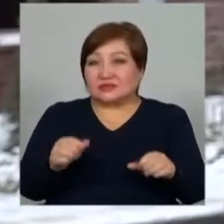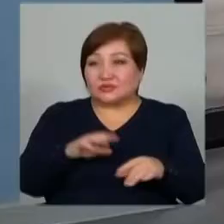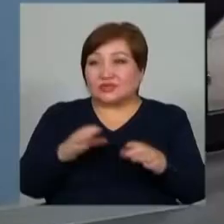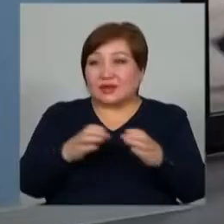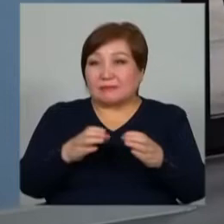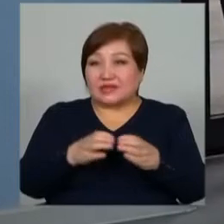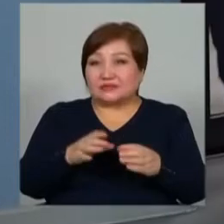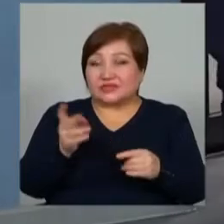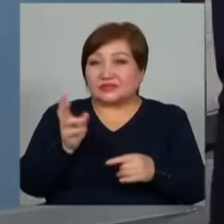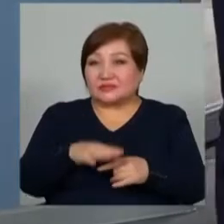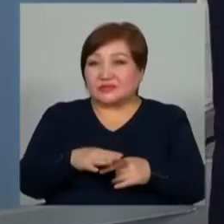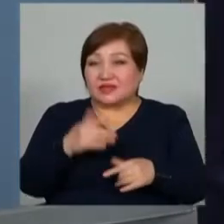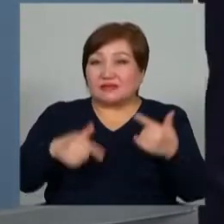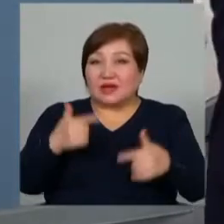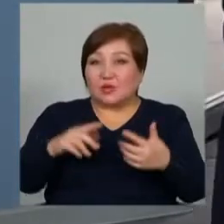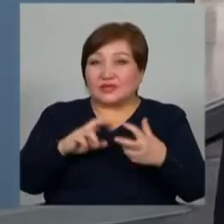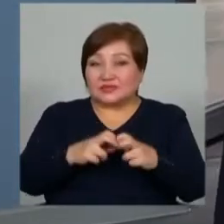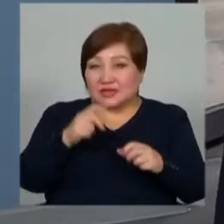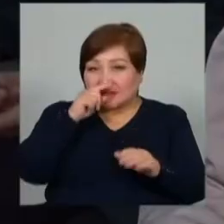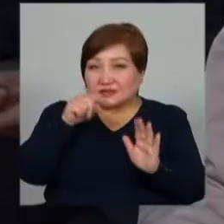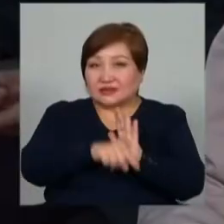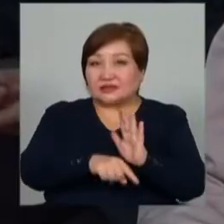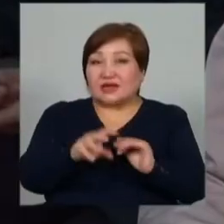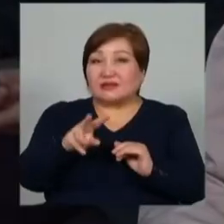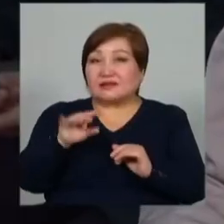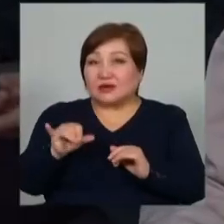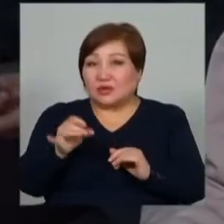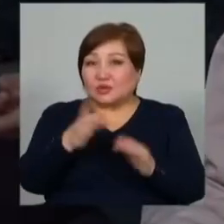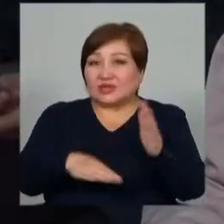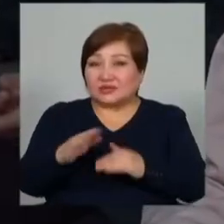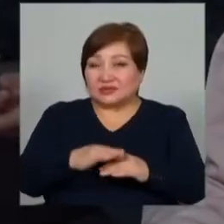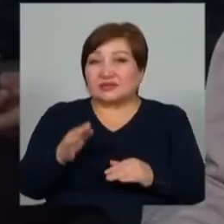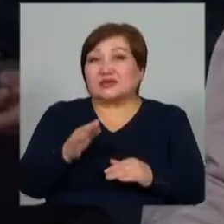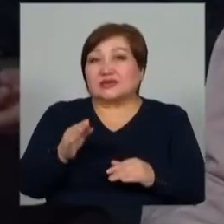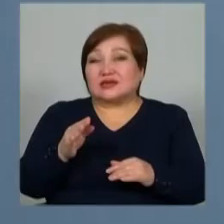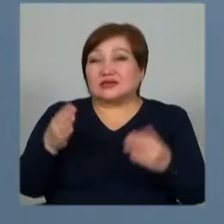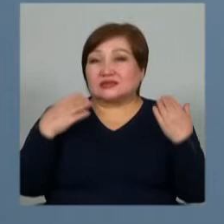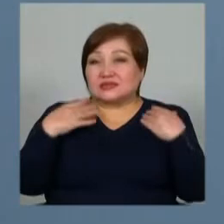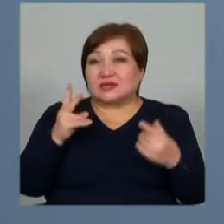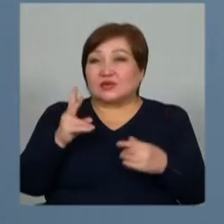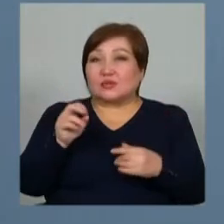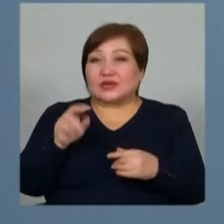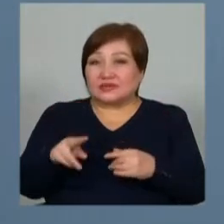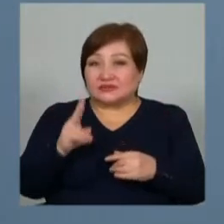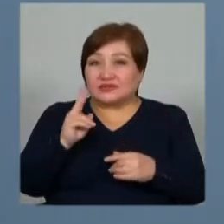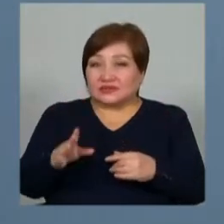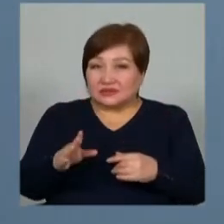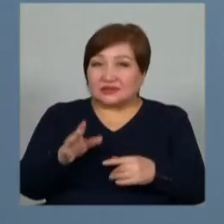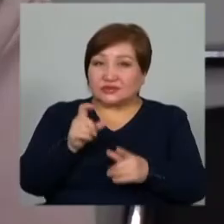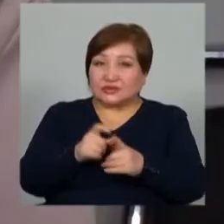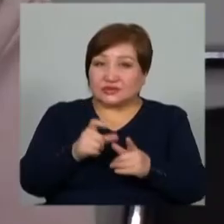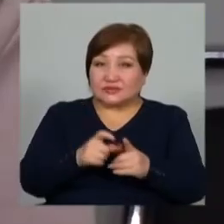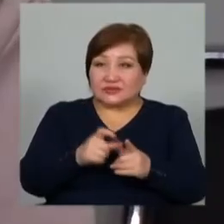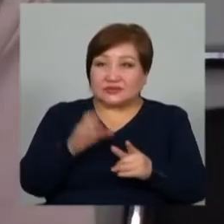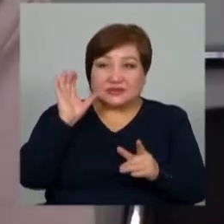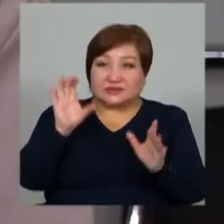олар. Даулы мәселеге араласқан Алатау ауданының әкімдігі пәтер иелер кооперативіне сөзіміз өтпейді, бұйрығымыз жетпейді деп заң аясында